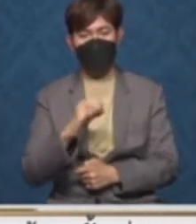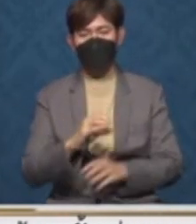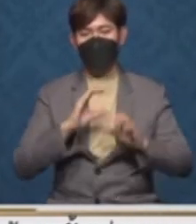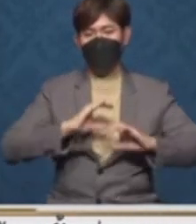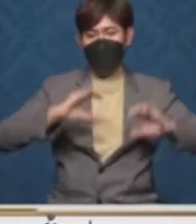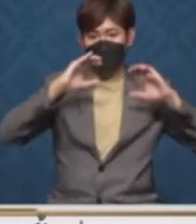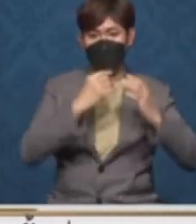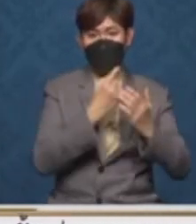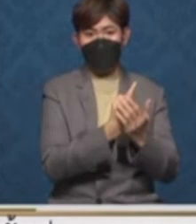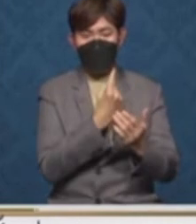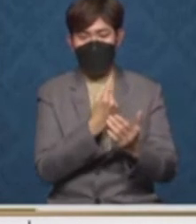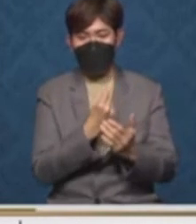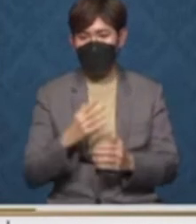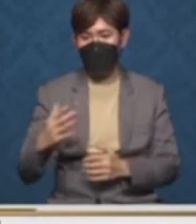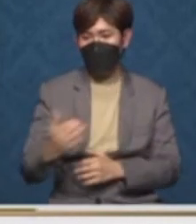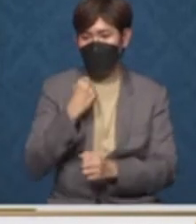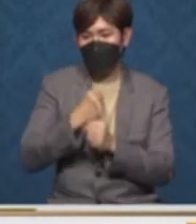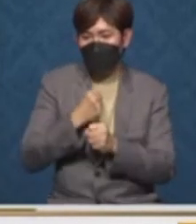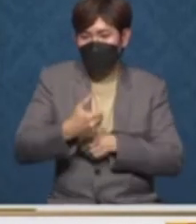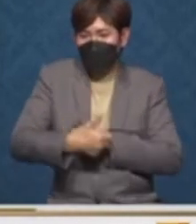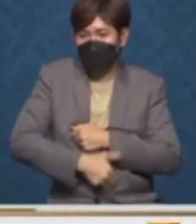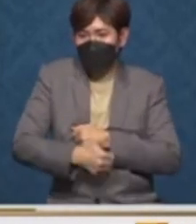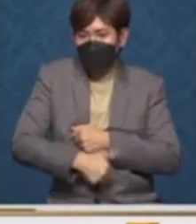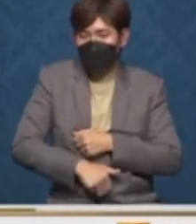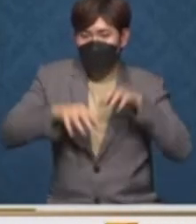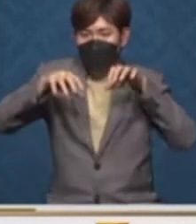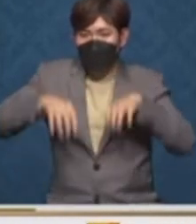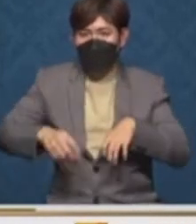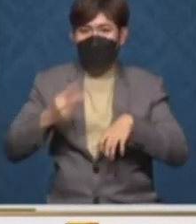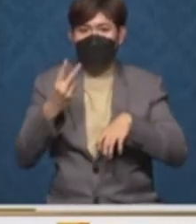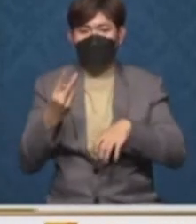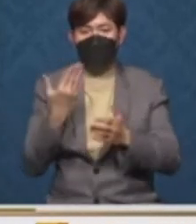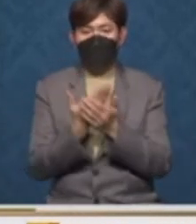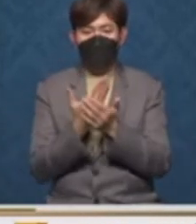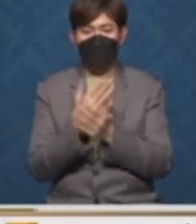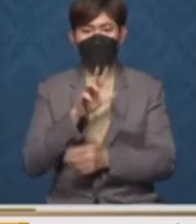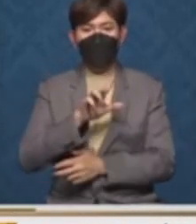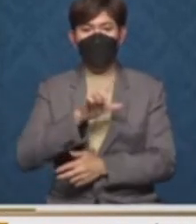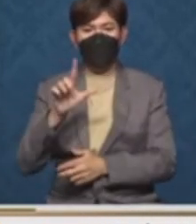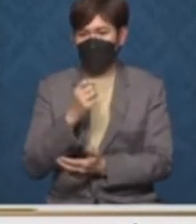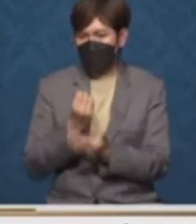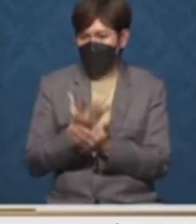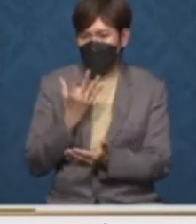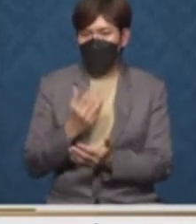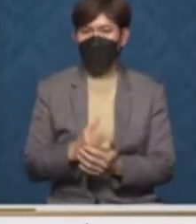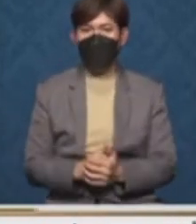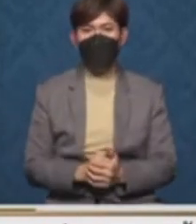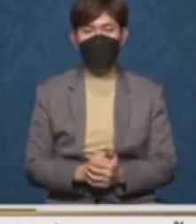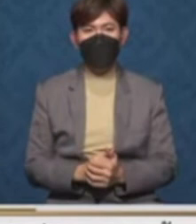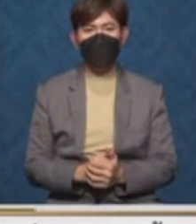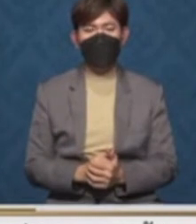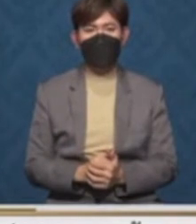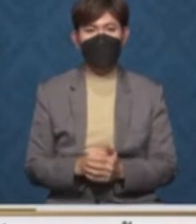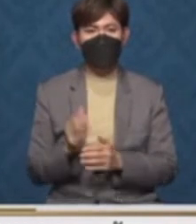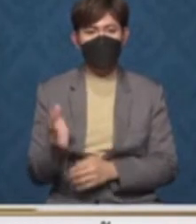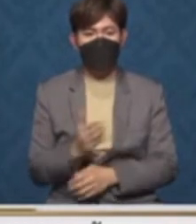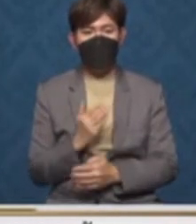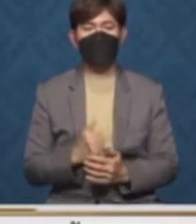ไม่มารับเหมาทำห้องน้ำห้องส้วม2หลัง3ล้านบาทครับมันแพงไปนะครับถัดไปเลย